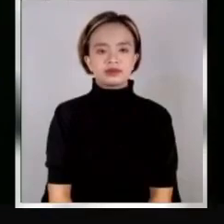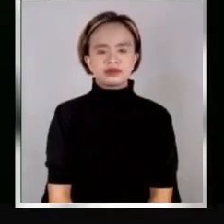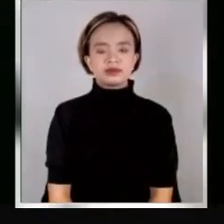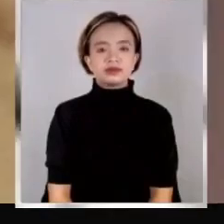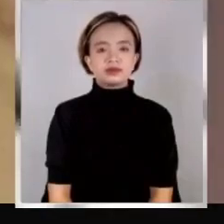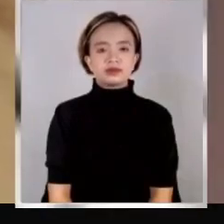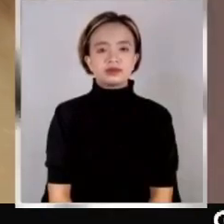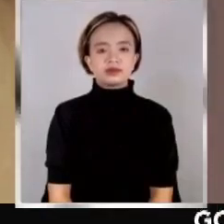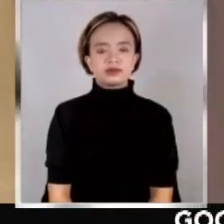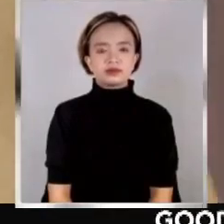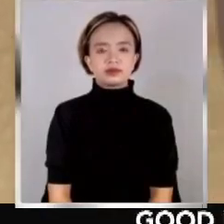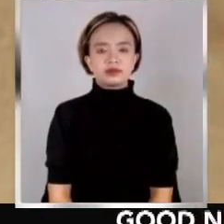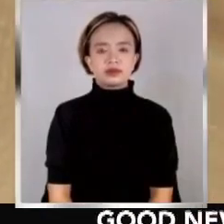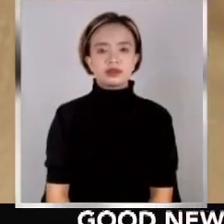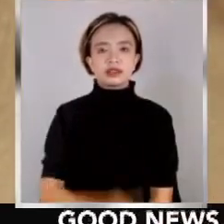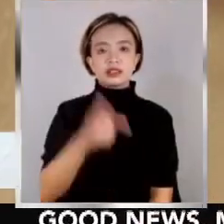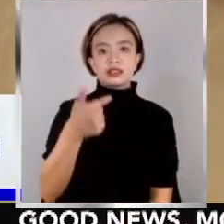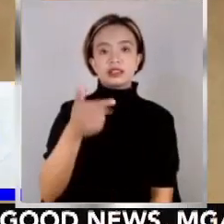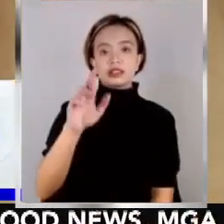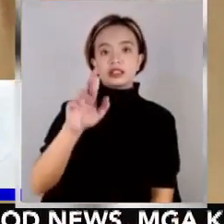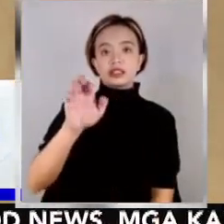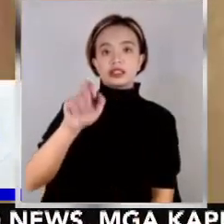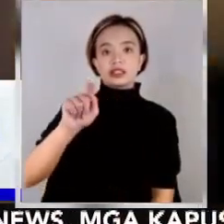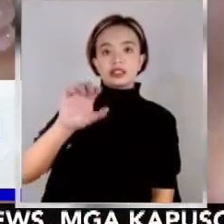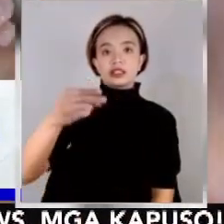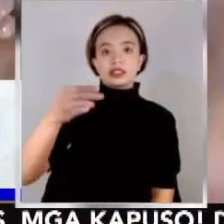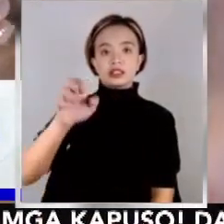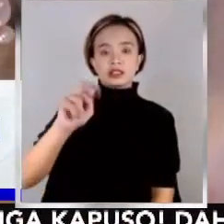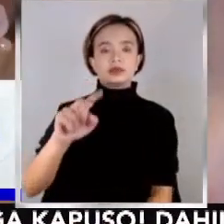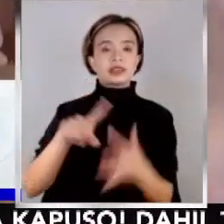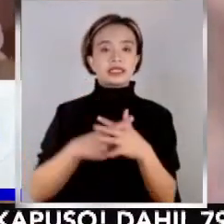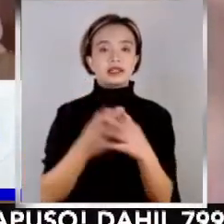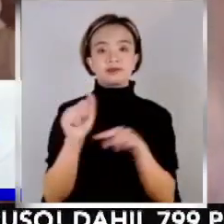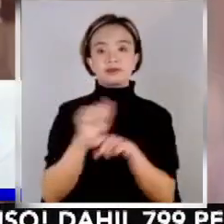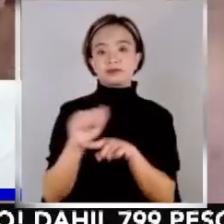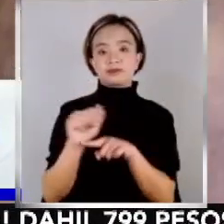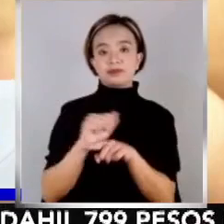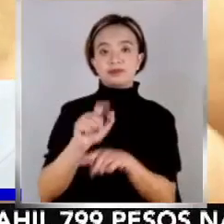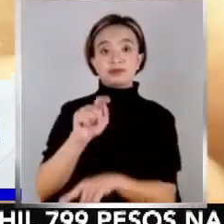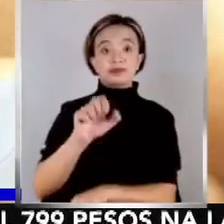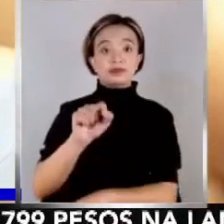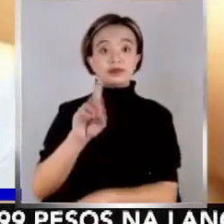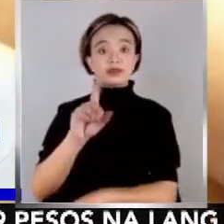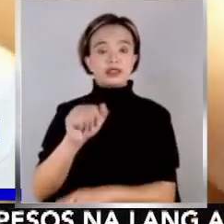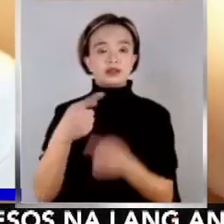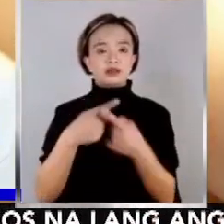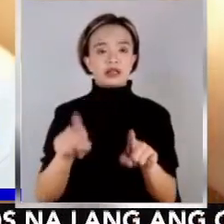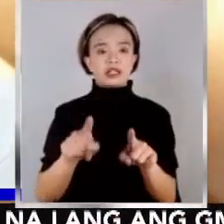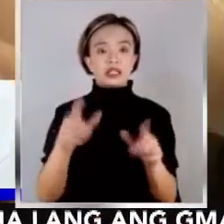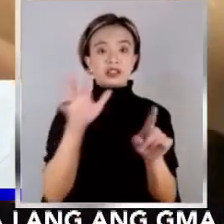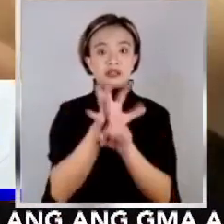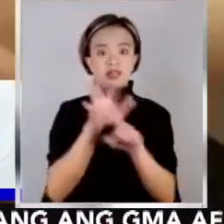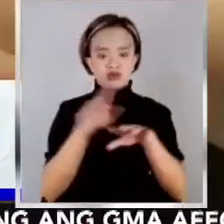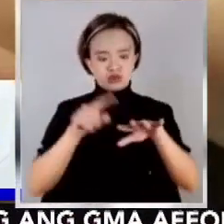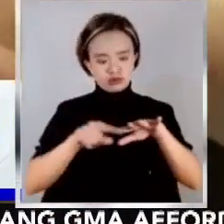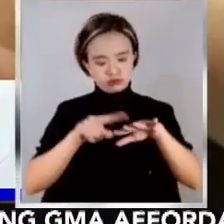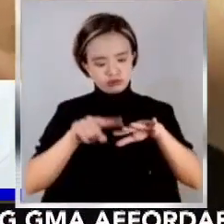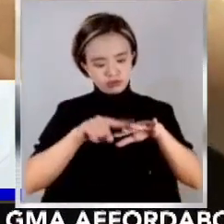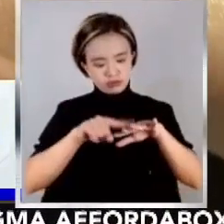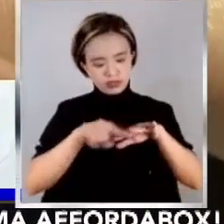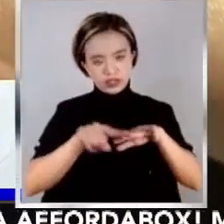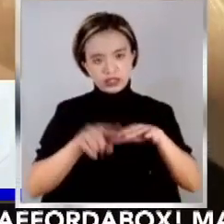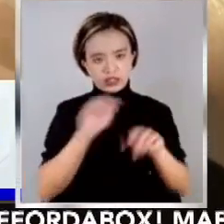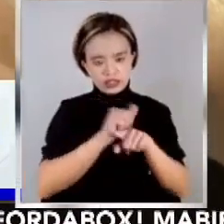Nagumpisa si Gretchen sa basic mani-pedi training ng TESDA, pero dahil nauso ang nail art, nag-training pa siya hanggat matutong mag-nail art at